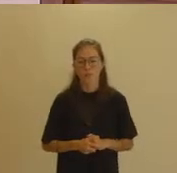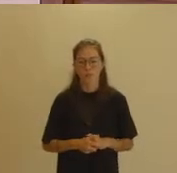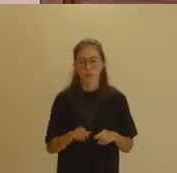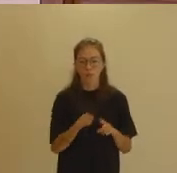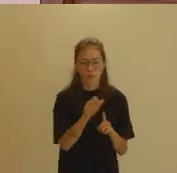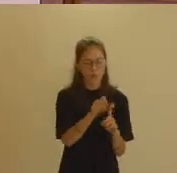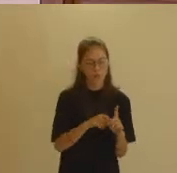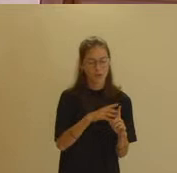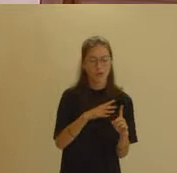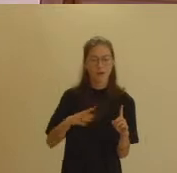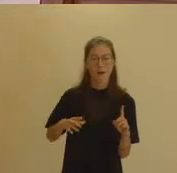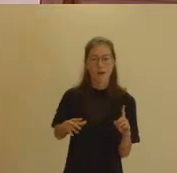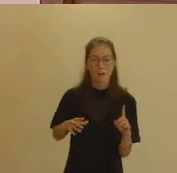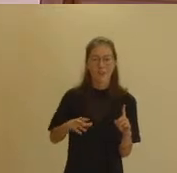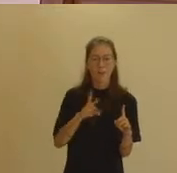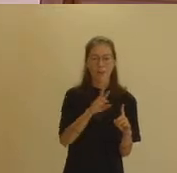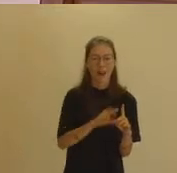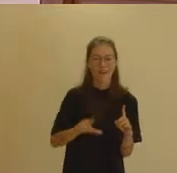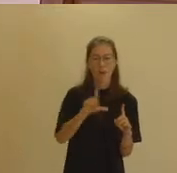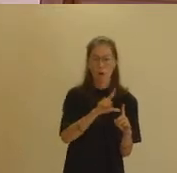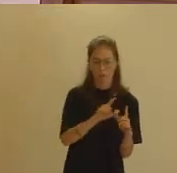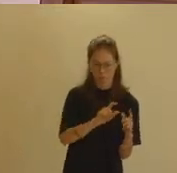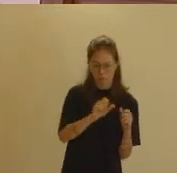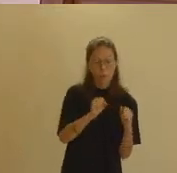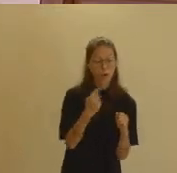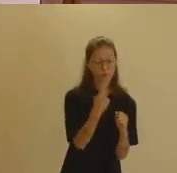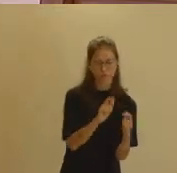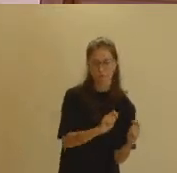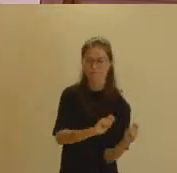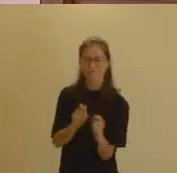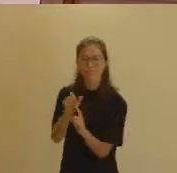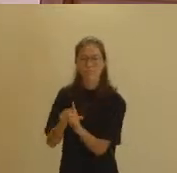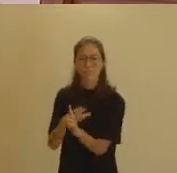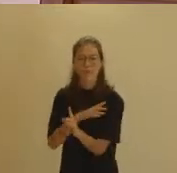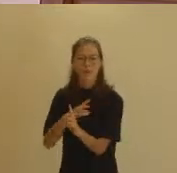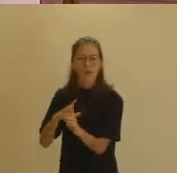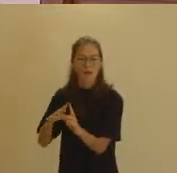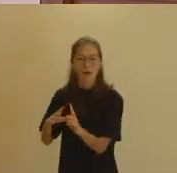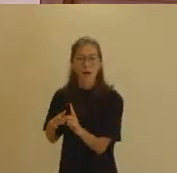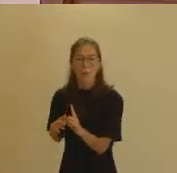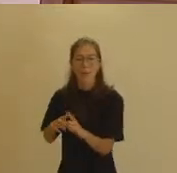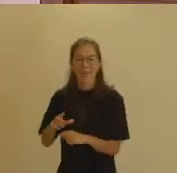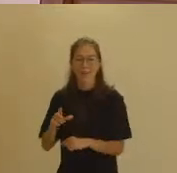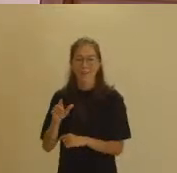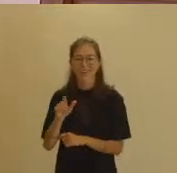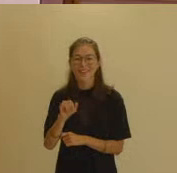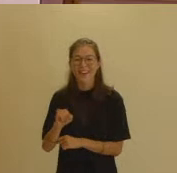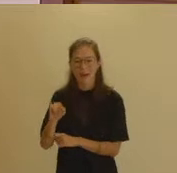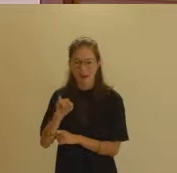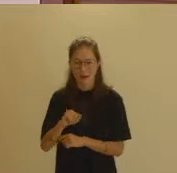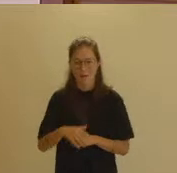Procuration de Madame Marie-Carmen Barrero, qui donne pouvoir à Madame Hélène Iribarin.